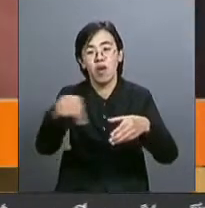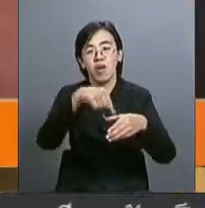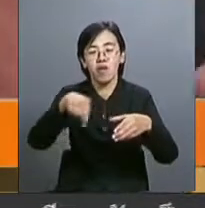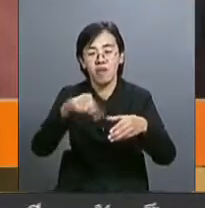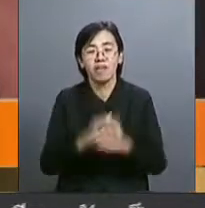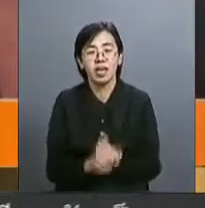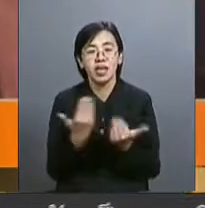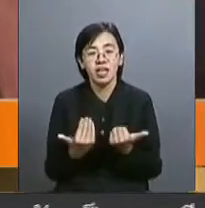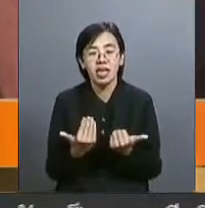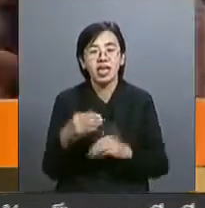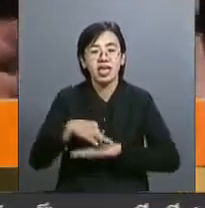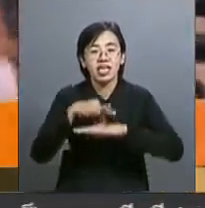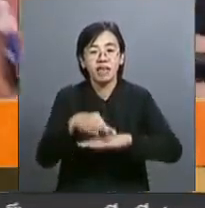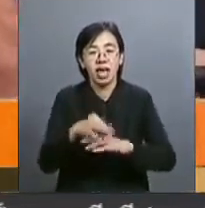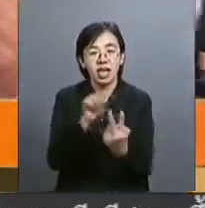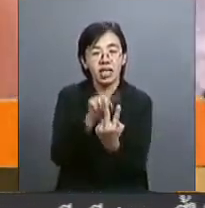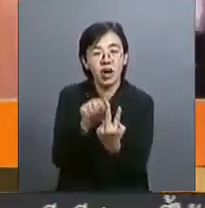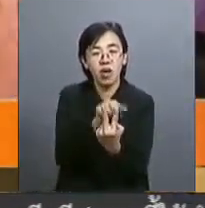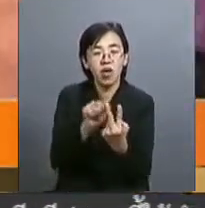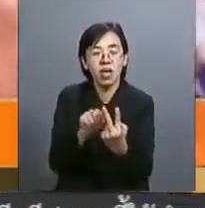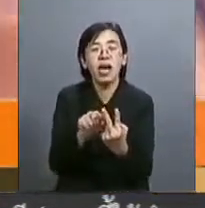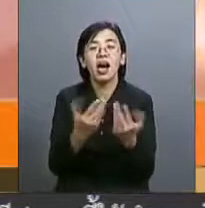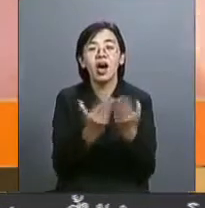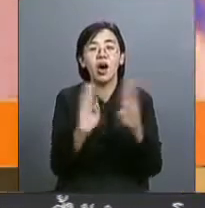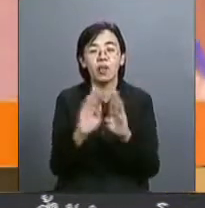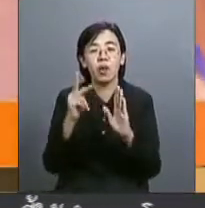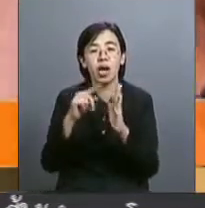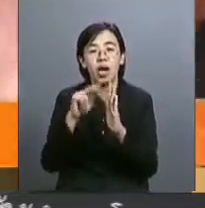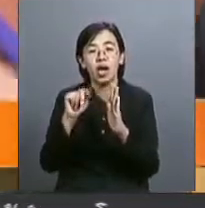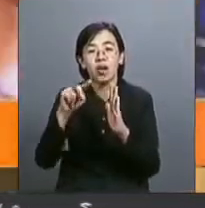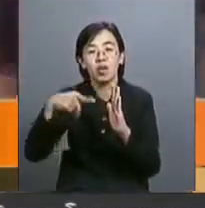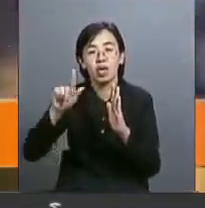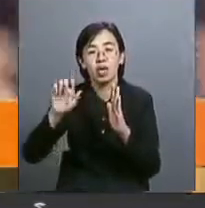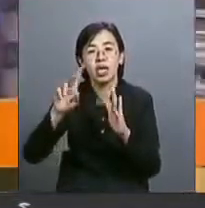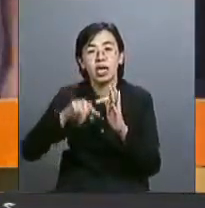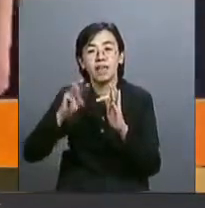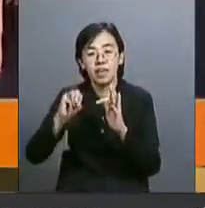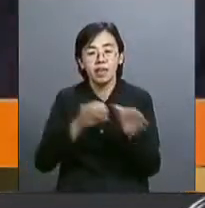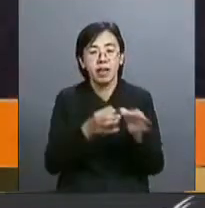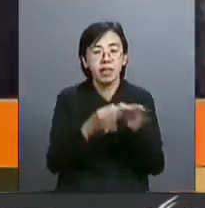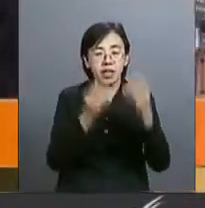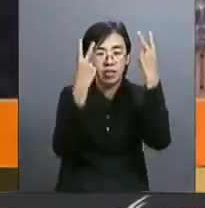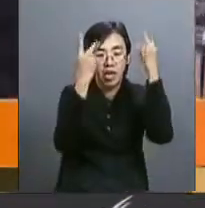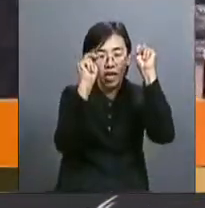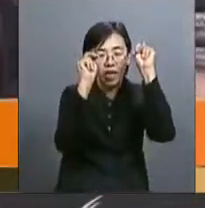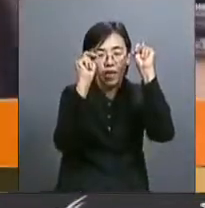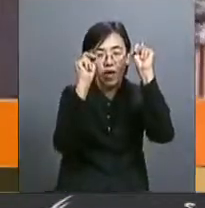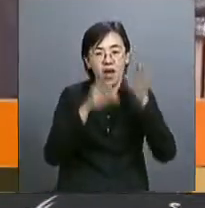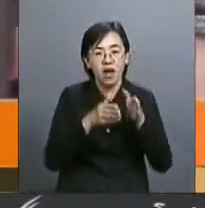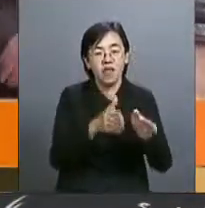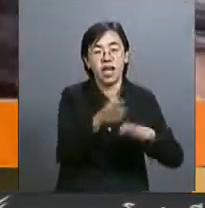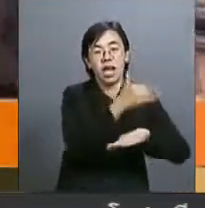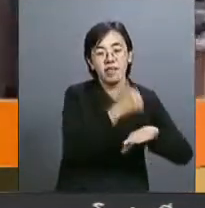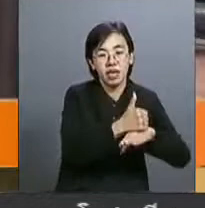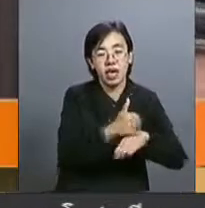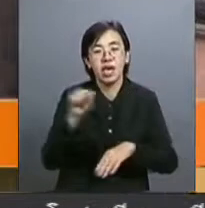และล่าสุดคือการแต่งตั้งสองพี่น้องตระกูลคุณปื้มโดยนายสนธยามาดำรงตำแหน่งเป็นที่ปรึกษานายกรัฐมนตรีฝ่ายการเมือง